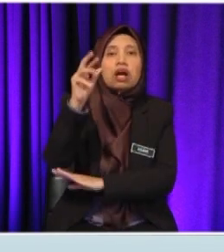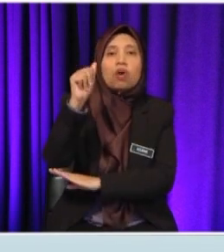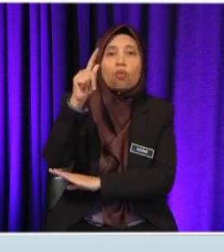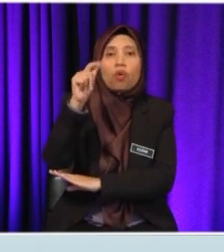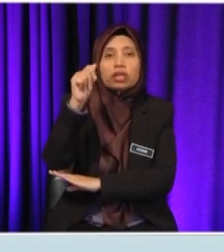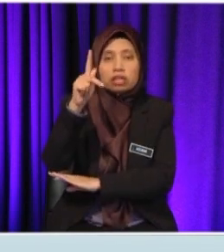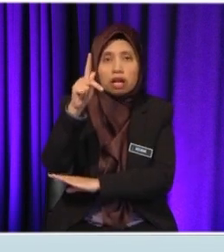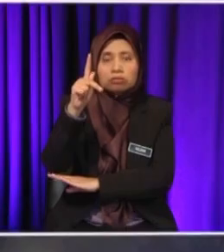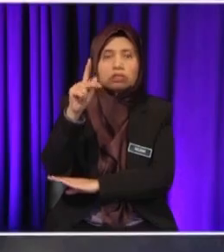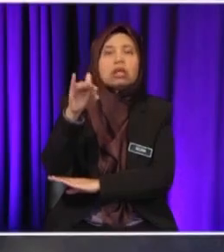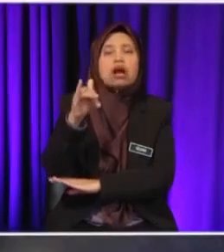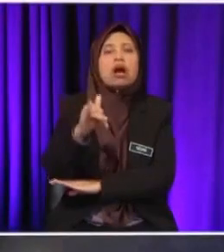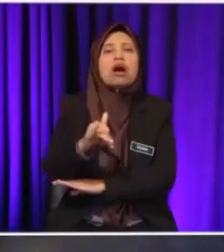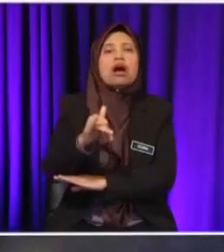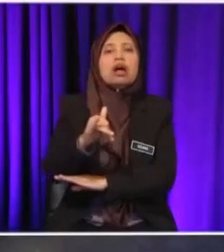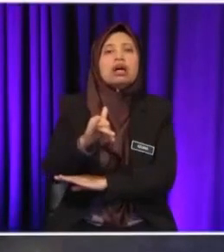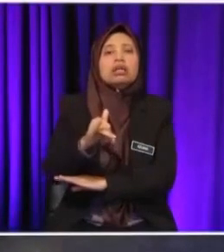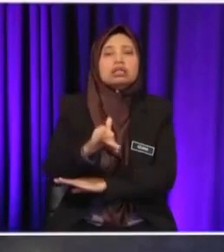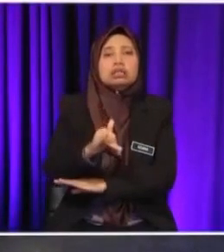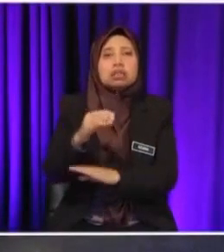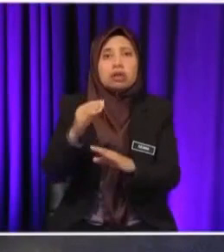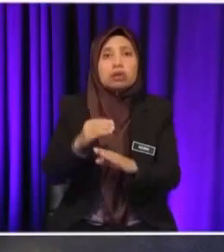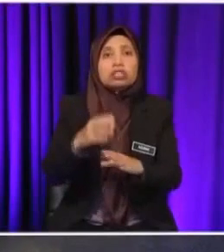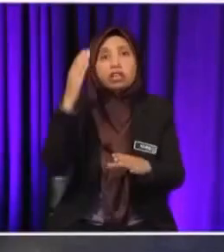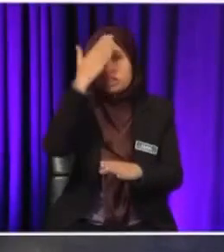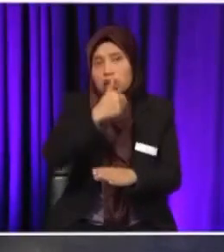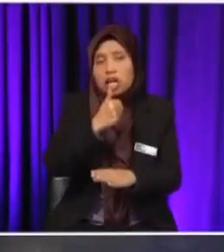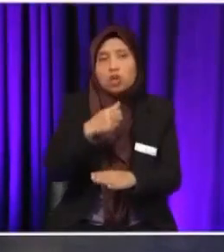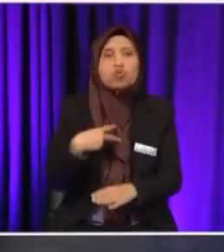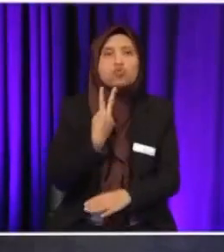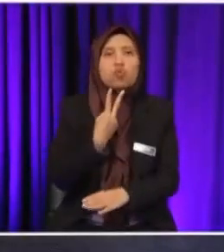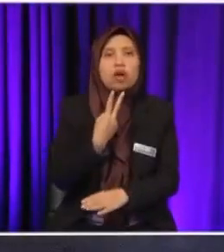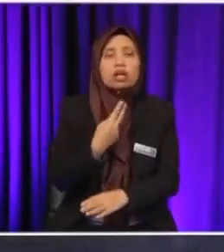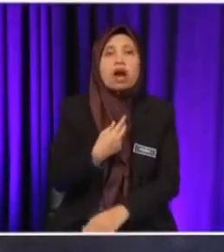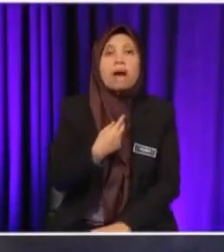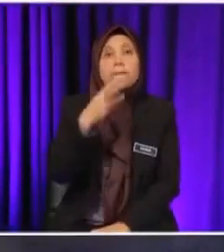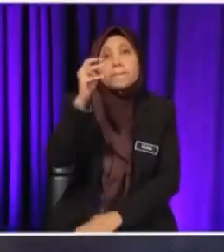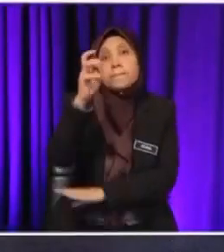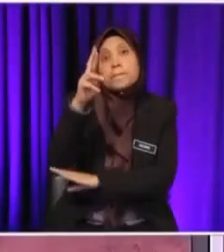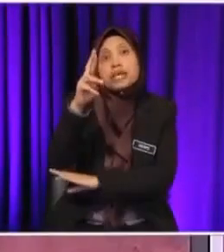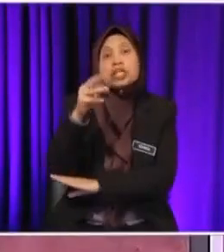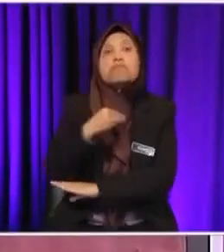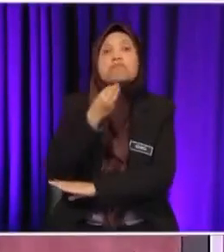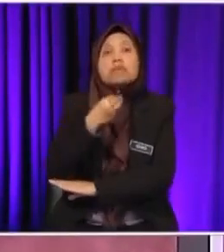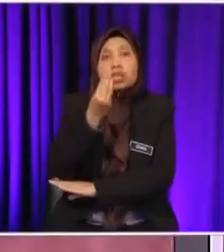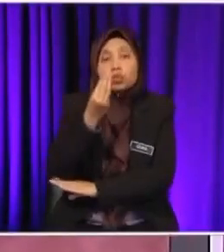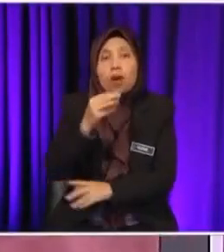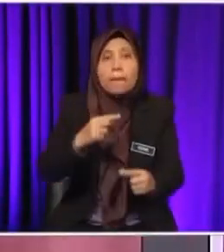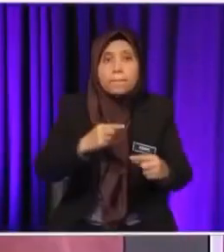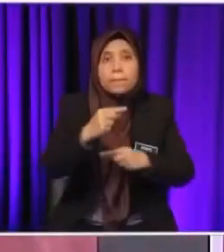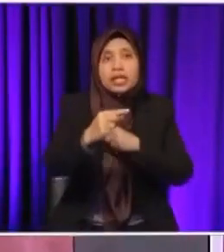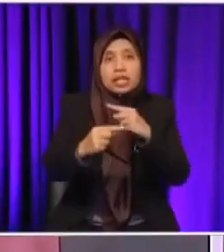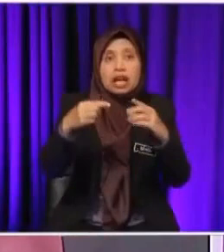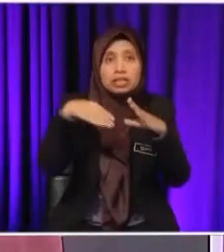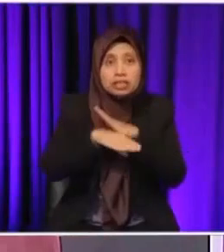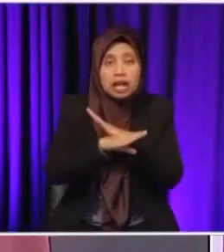yang cantik, bersuara merdu. Wah, dan sebagainya. Kasih, itu adalah perwatakan dia, sifat dia, penggerak. Okey, penggerak